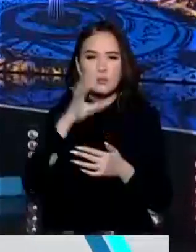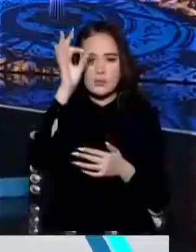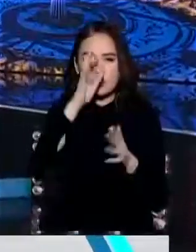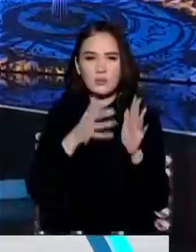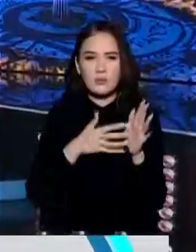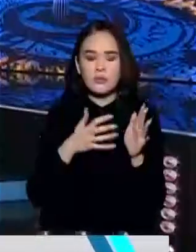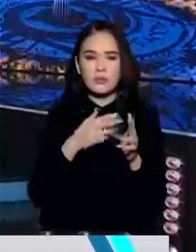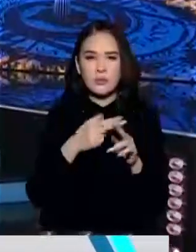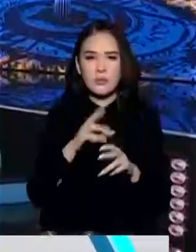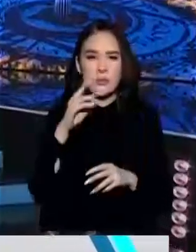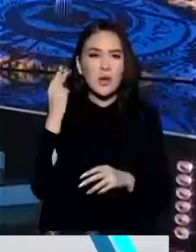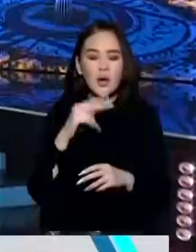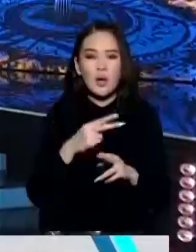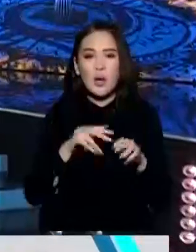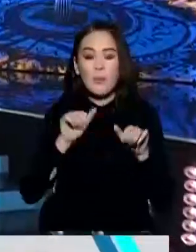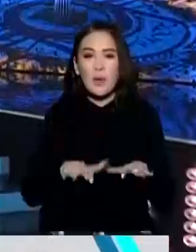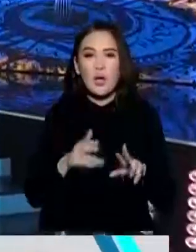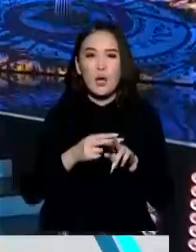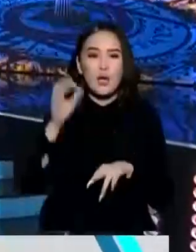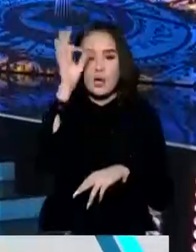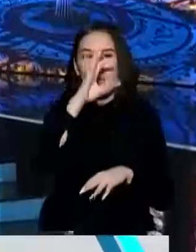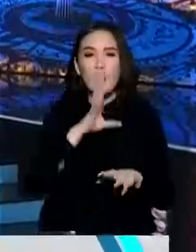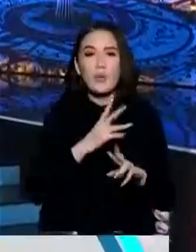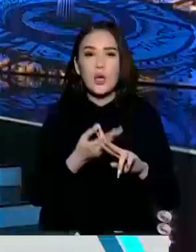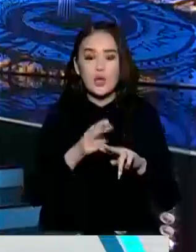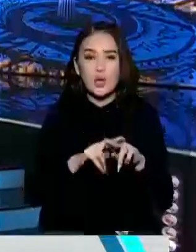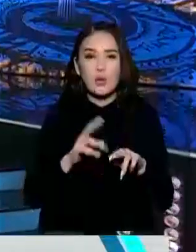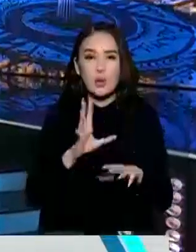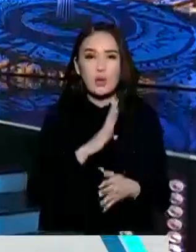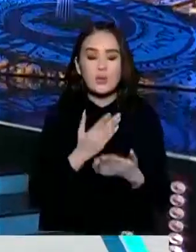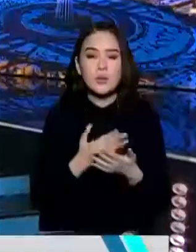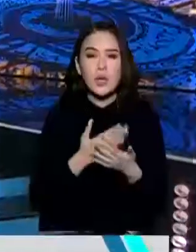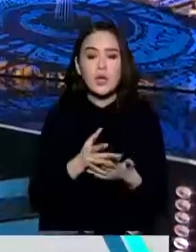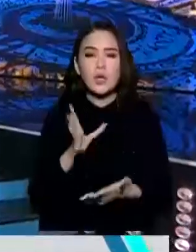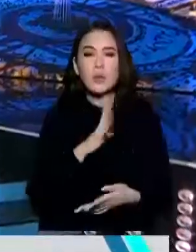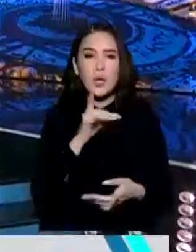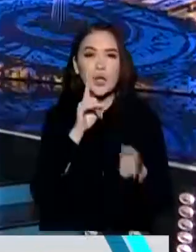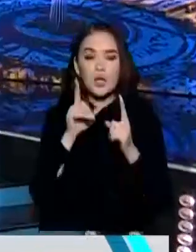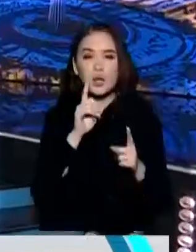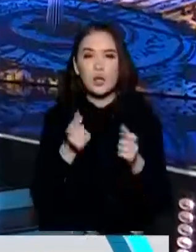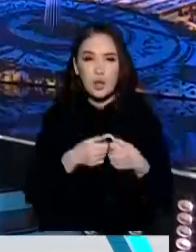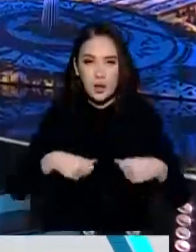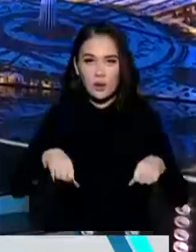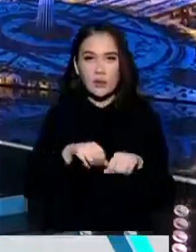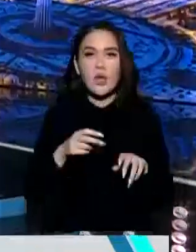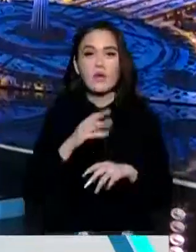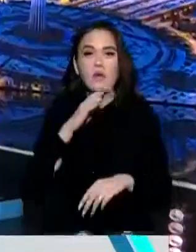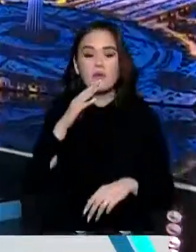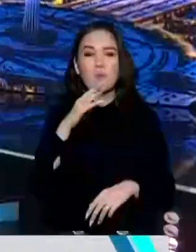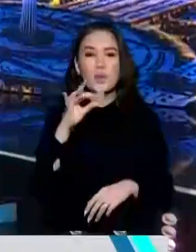жетіспеуі сапалы шешім қабылдауын шектеуі мүмкін. Сондықтан мысалы осы кеңестің құрамында атақты